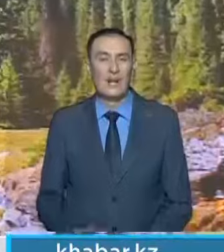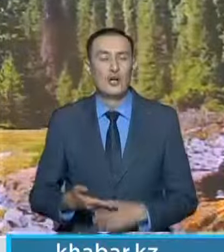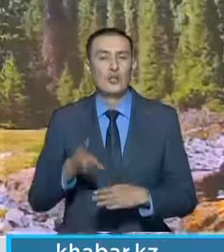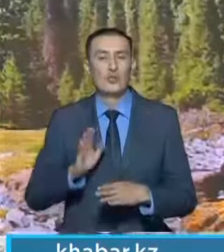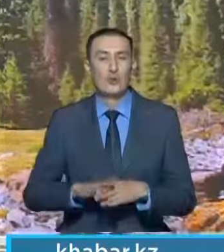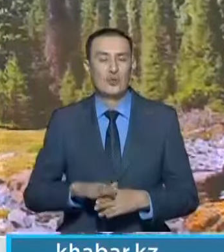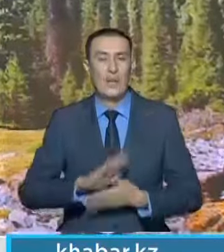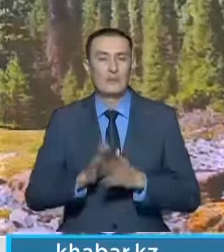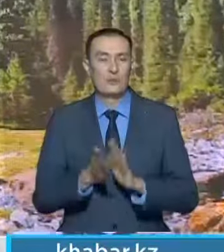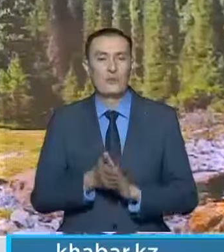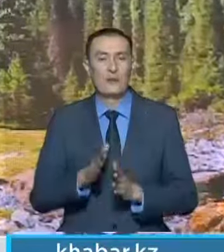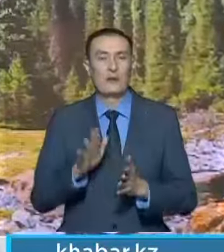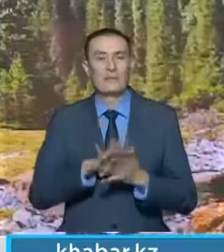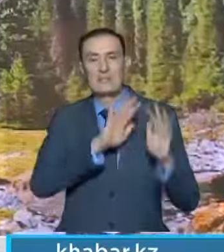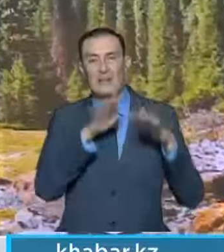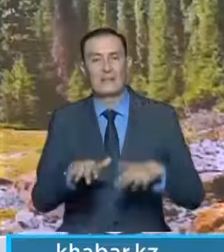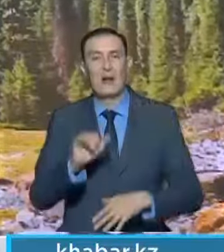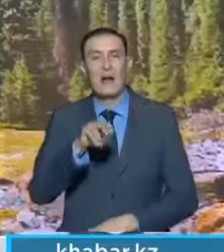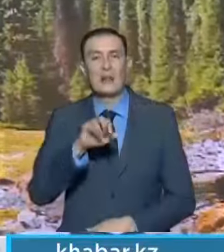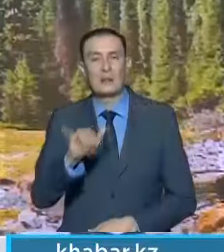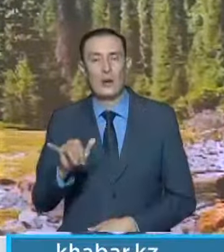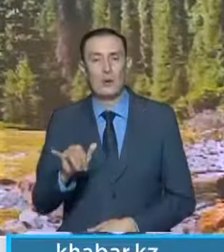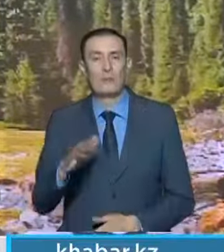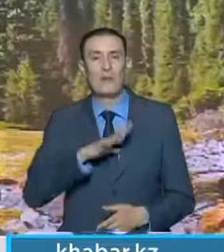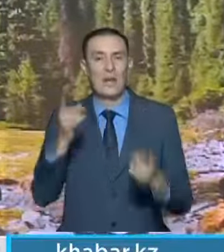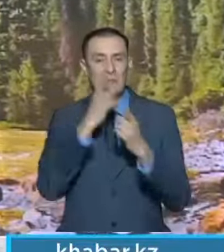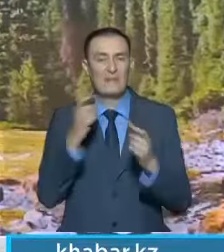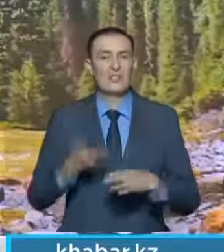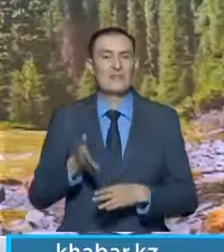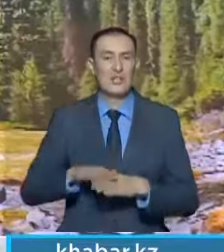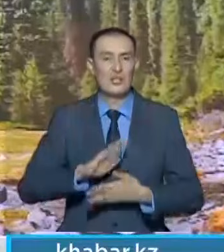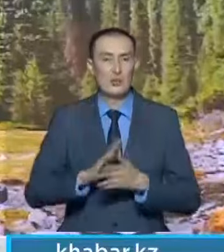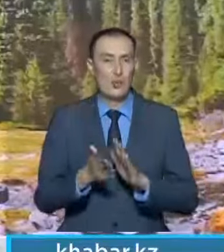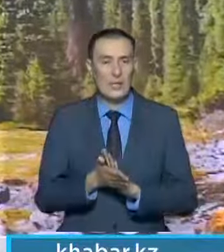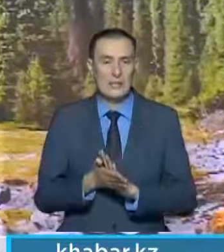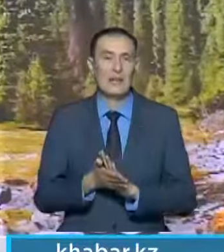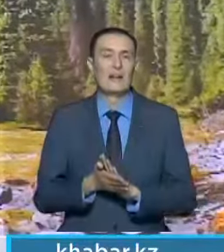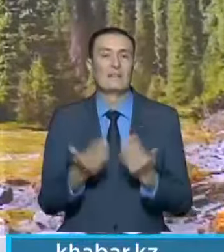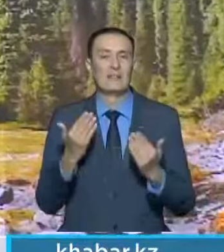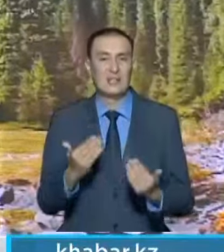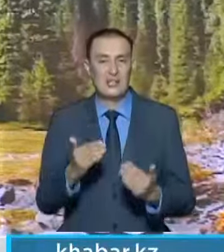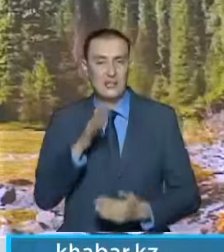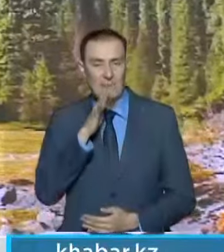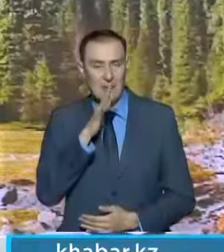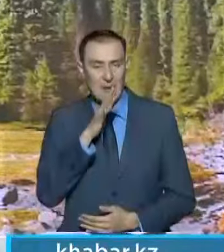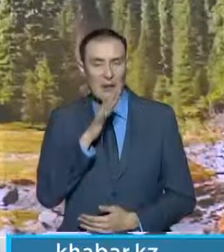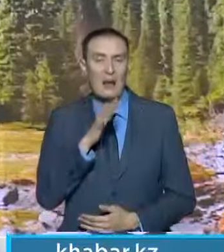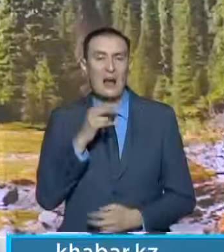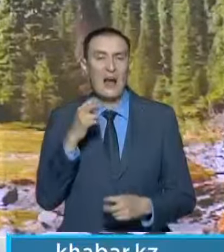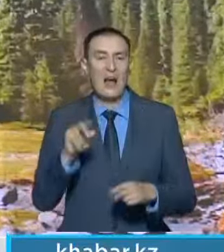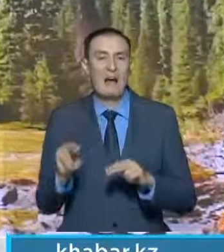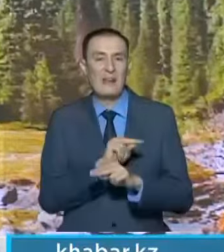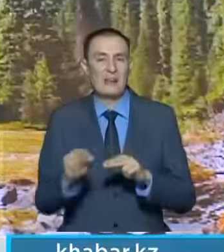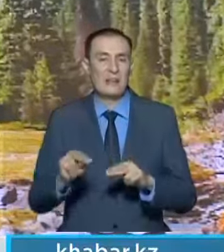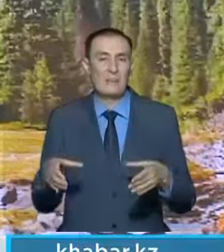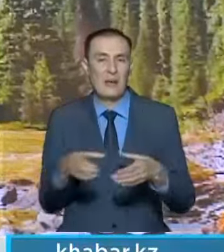Сложная селевая обстановка сохраняется в горах Залийского Латао. В регионе объявлена чрезвычайная ситуация местного масштаба. В настоящее время аварийные